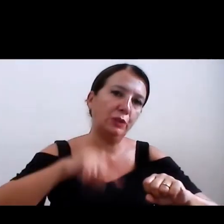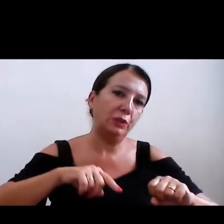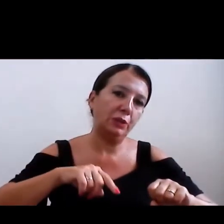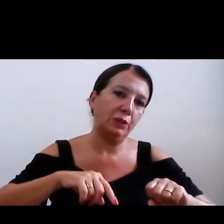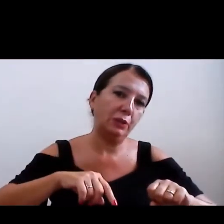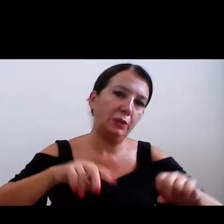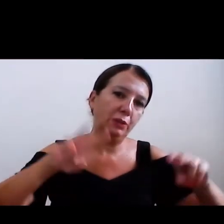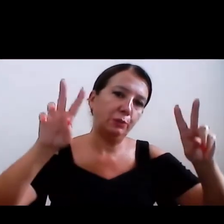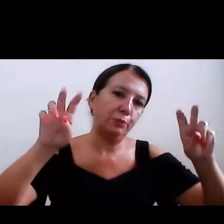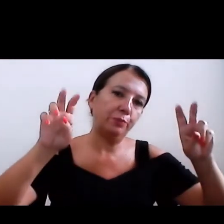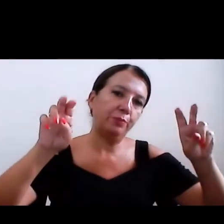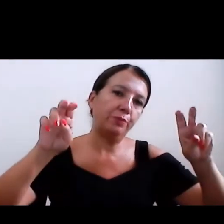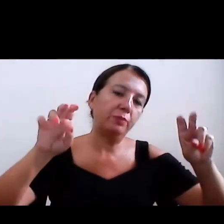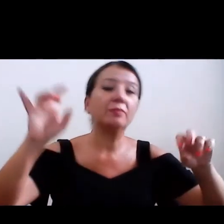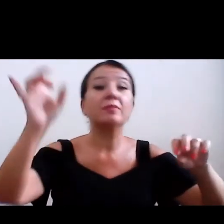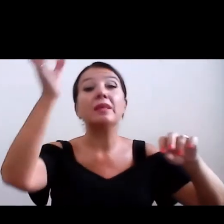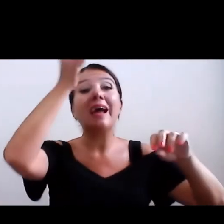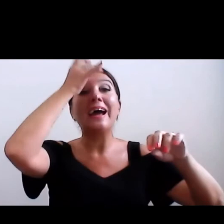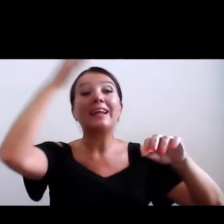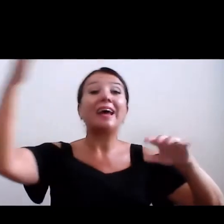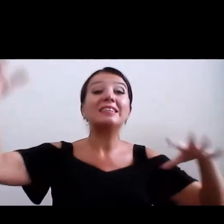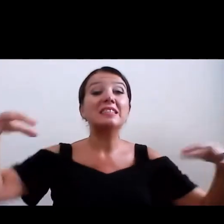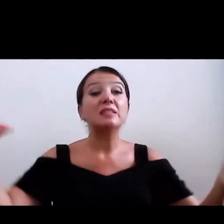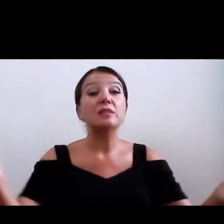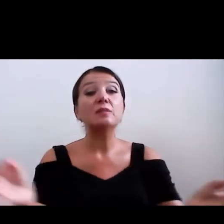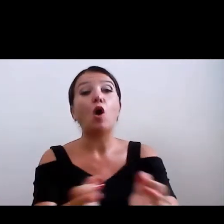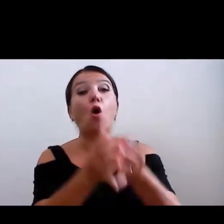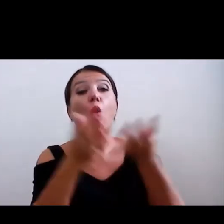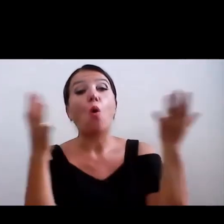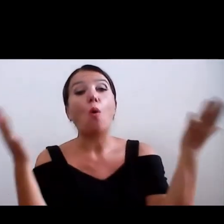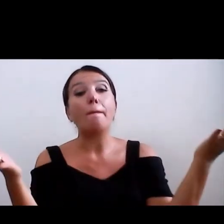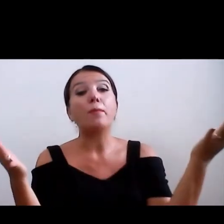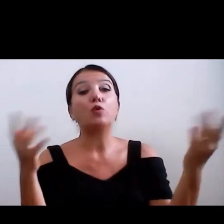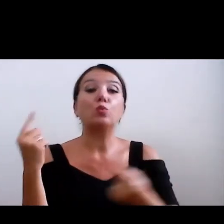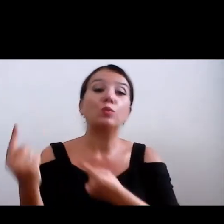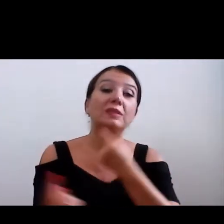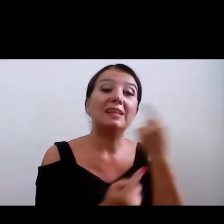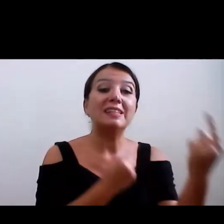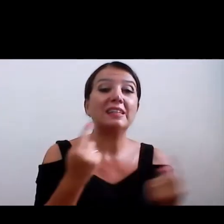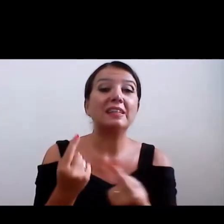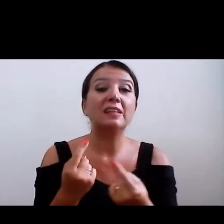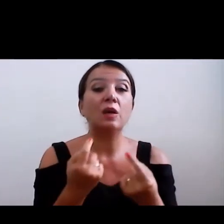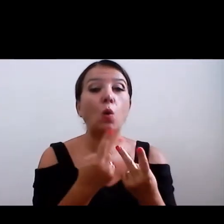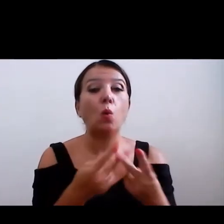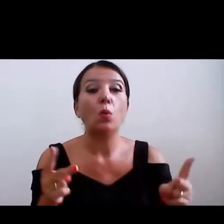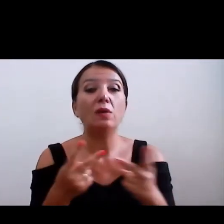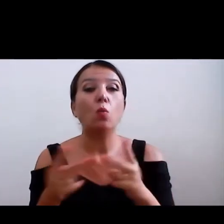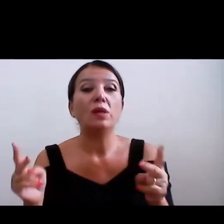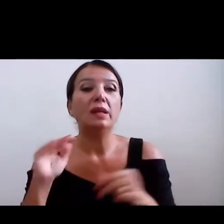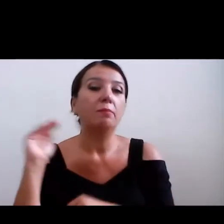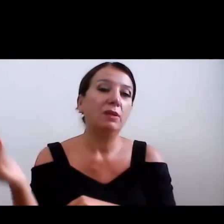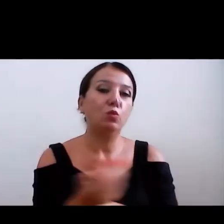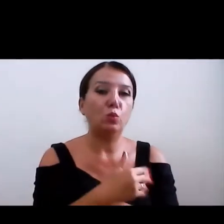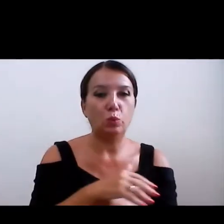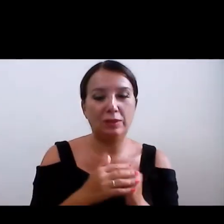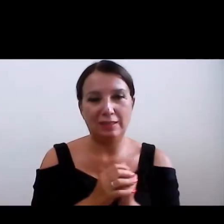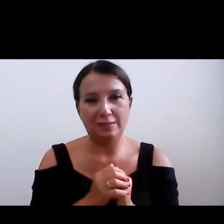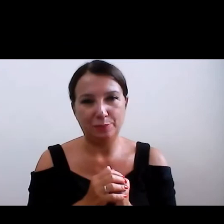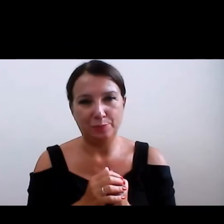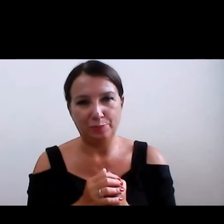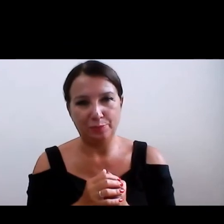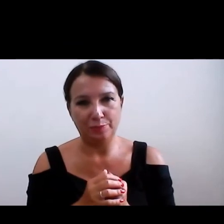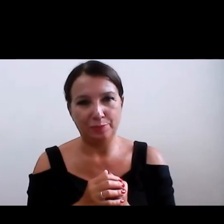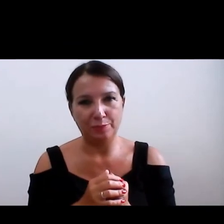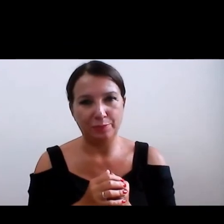cosiddetta rarissima opportunità di situazione win-win per tutti. E quindi,